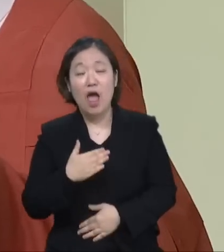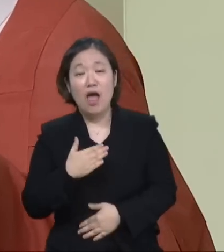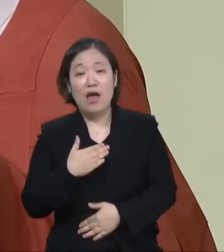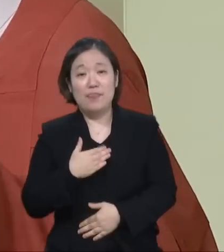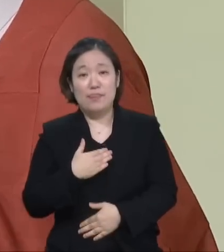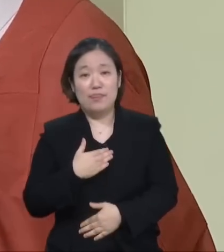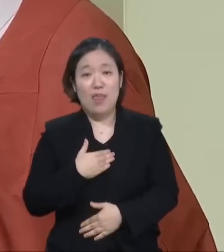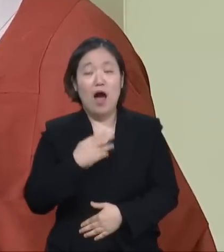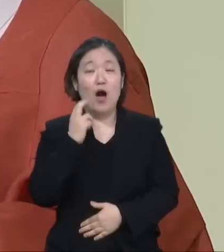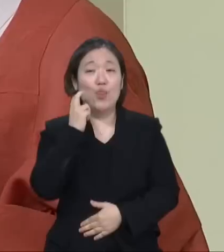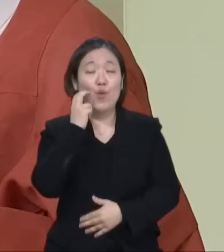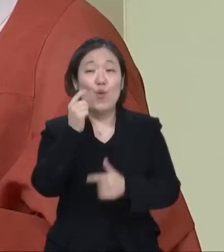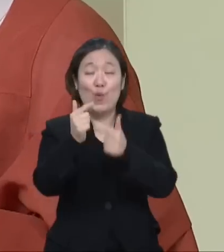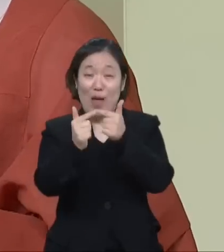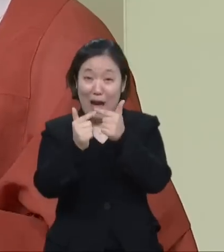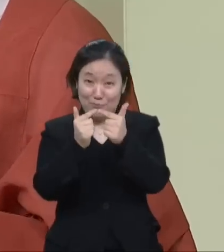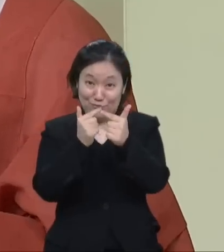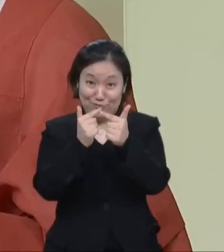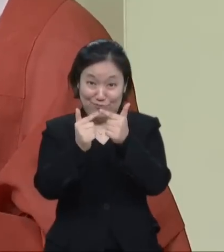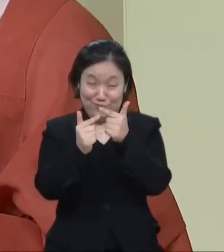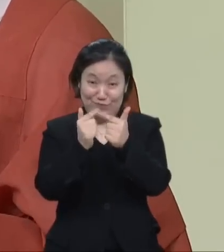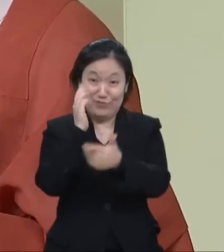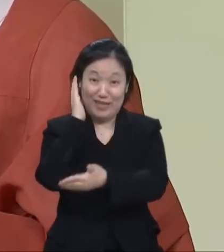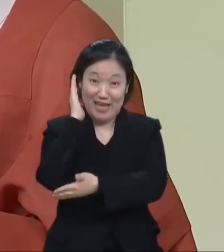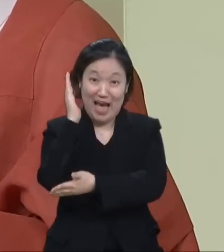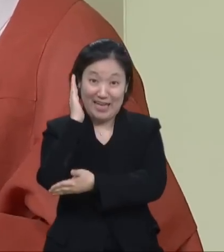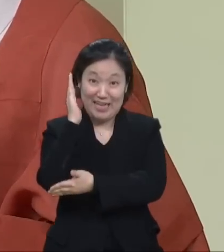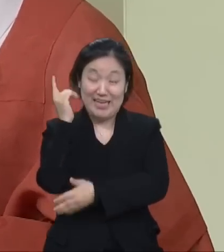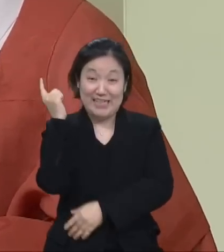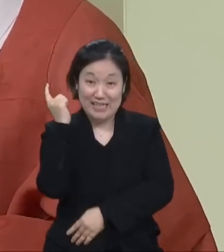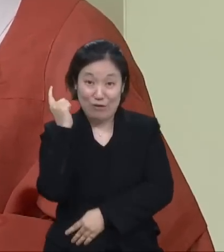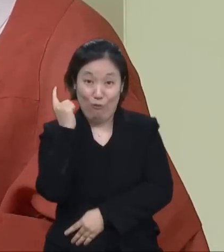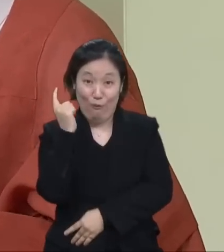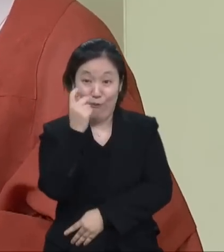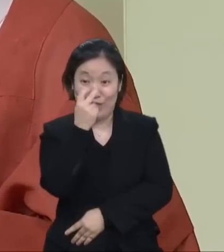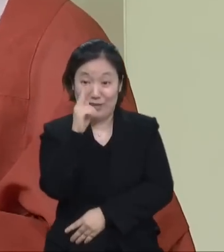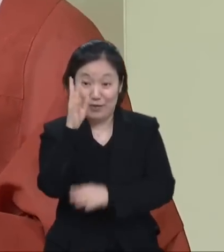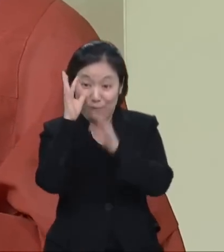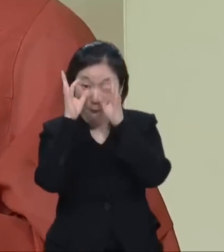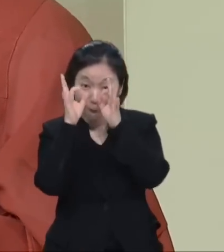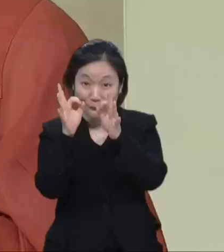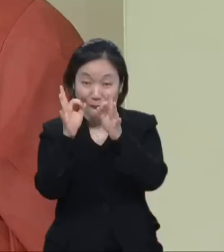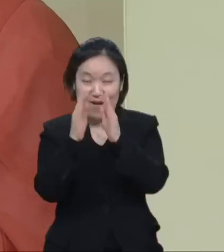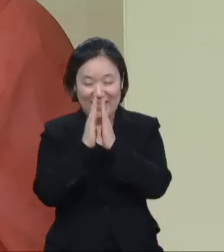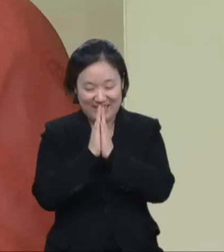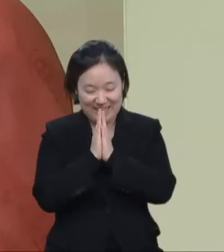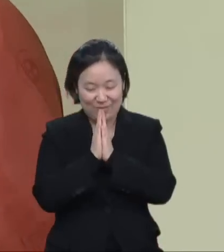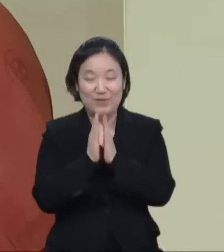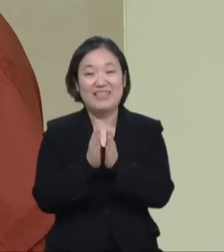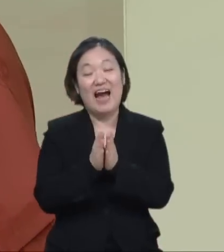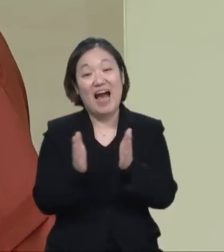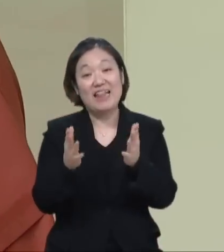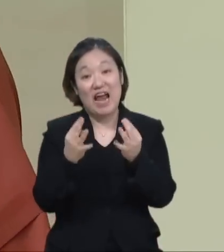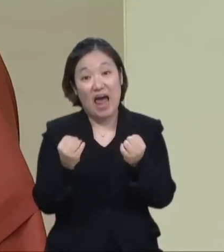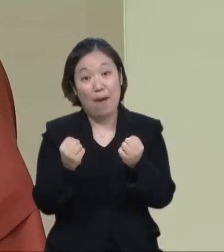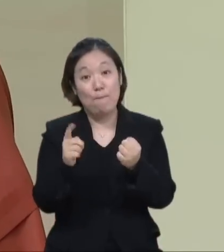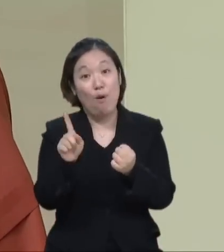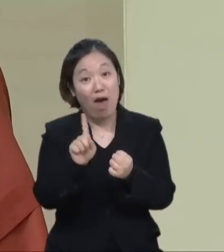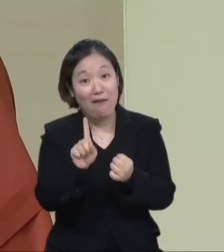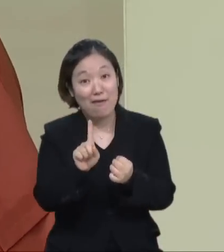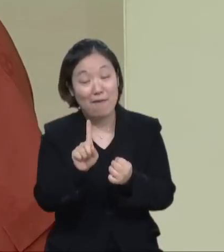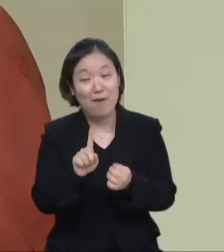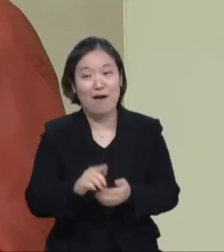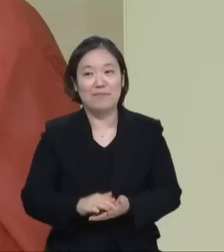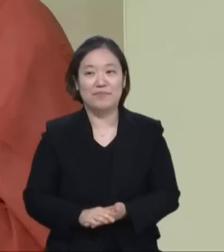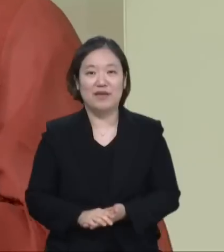프로그램을 보고 기도를 시작한 분들이 이제 이런 말씀을 많이 해요 처음에는